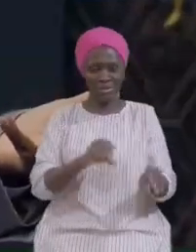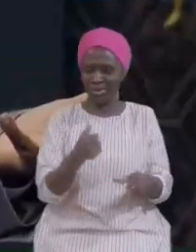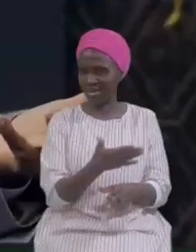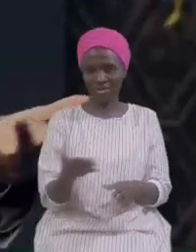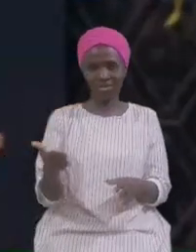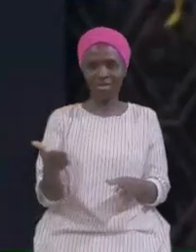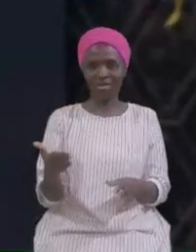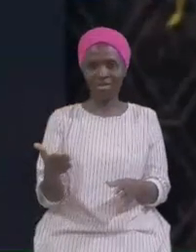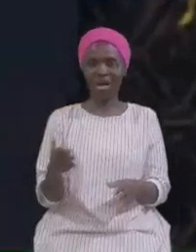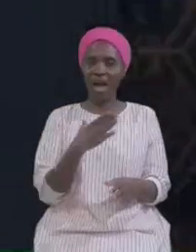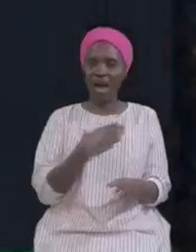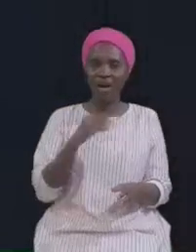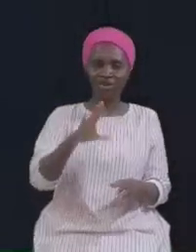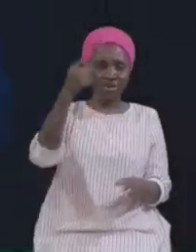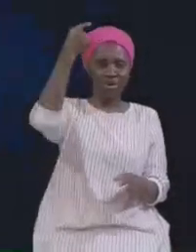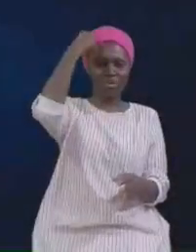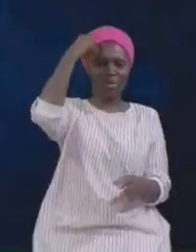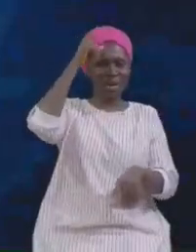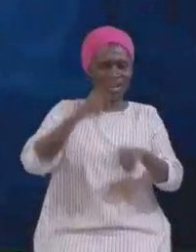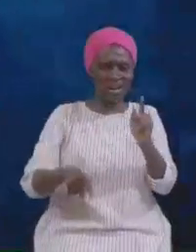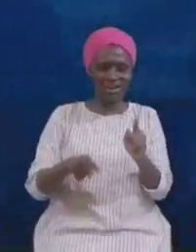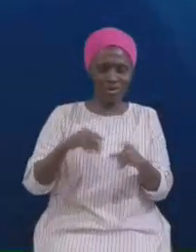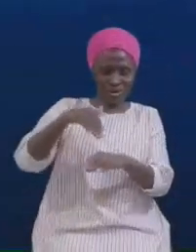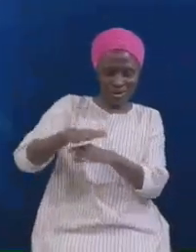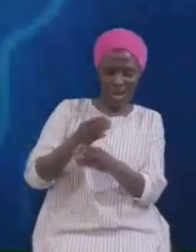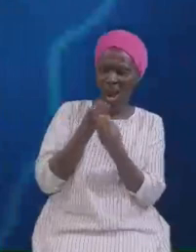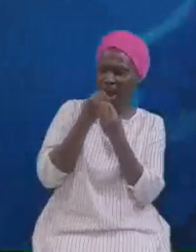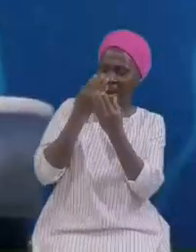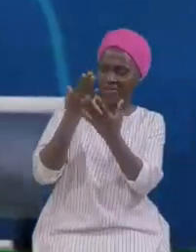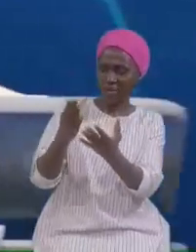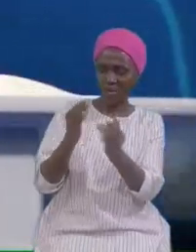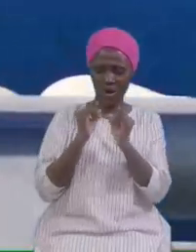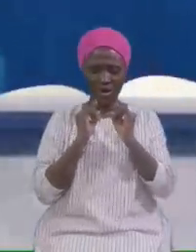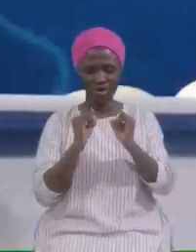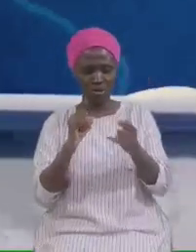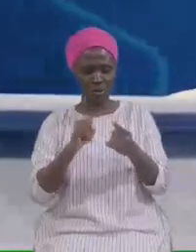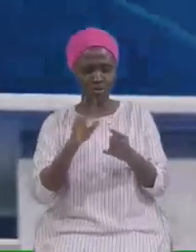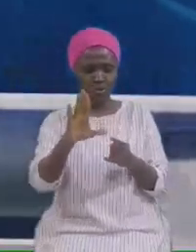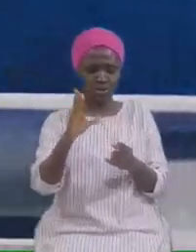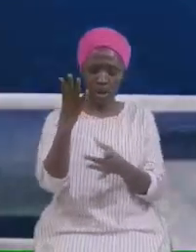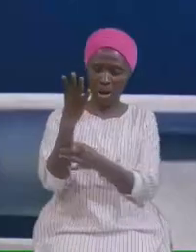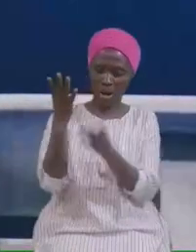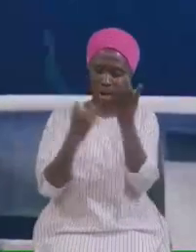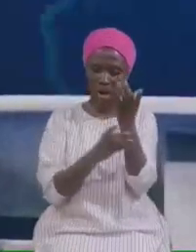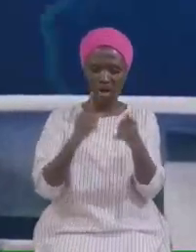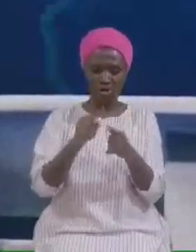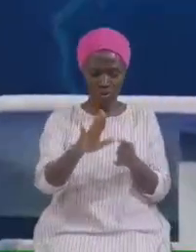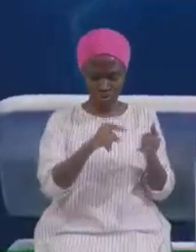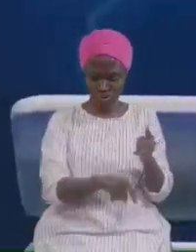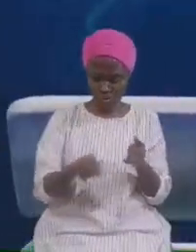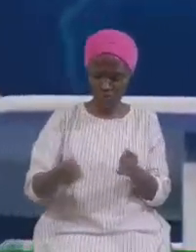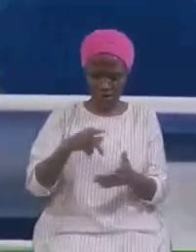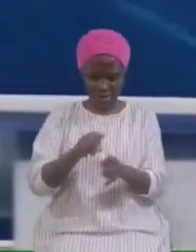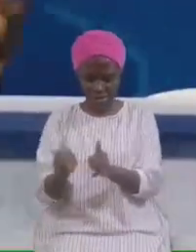n'arrives plus à rien faire. Et ton cerveau n'arrive plus à voir d'informations, d'instructions à tes mains, à tes pieds ou